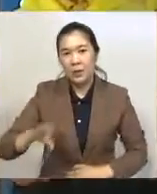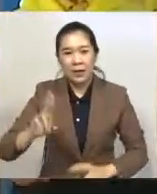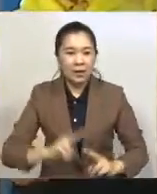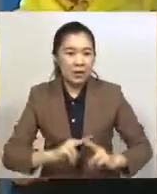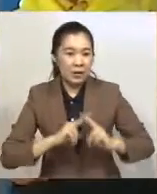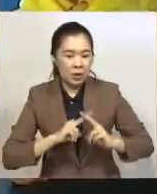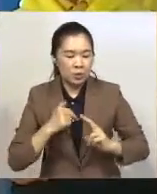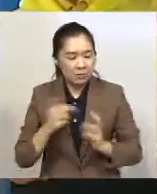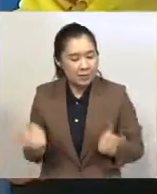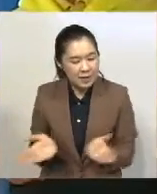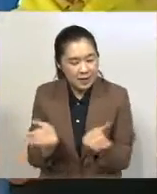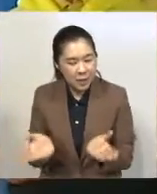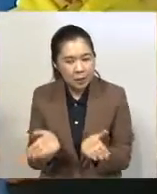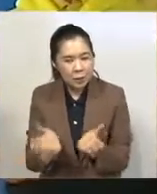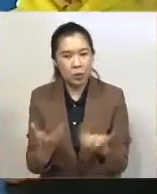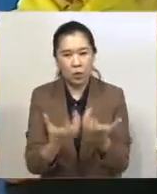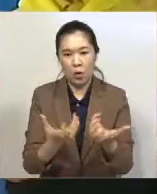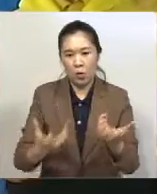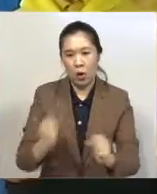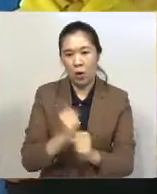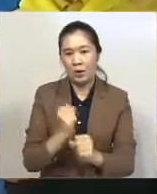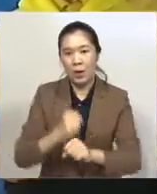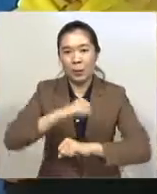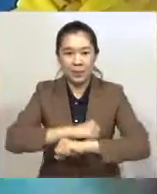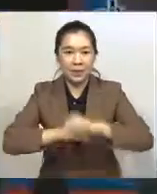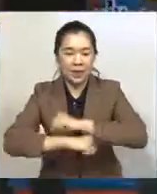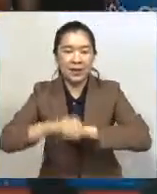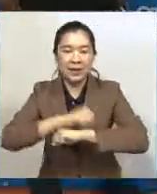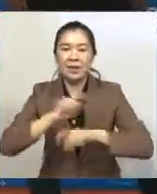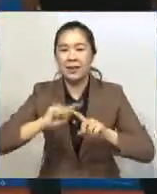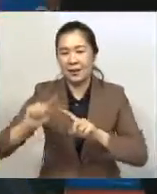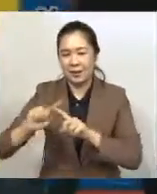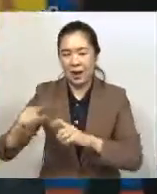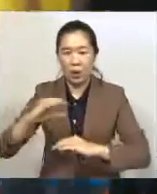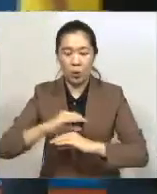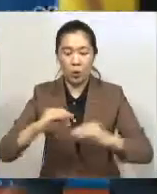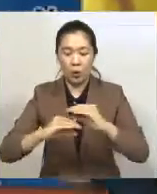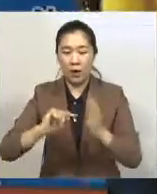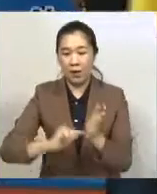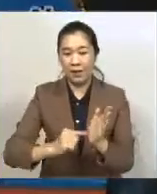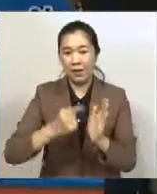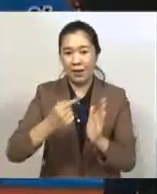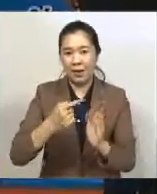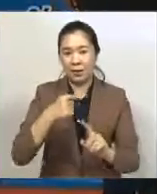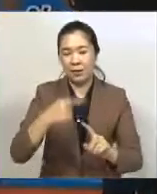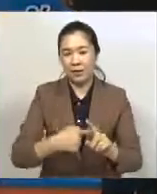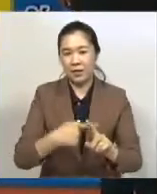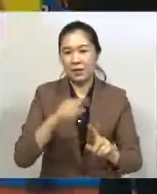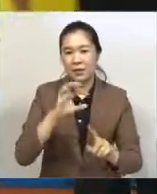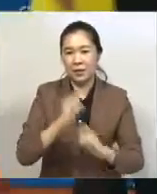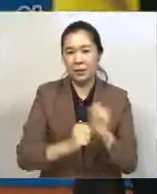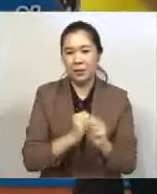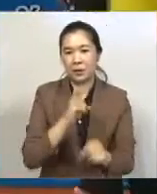ชนนะคะที่ให้การสนับสนุนวัสดุอุปกรณ์ในการดำเนินโครงการโครงการนี้เริ่มดำเนินการมาตั้งแต่เดือนตุลาค